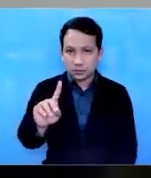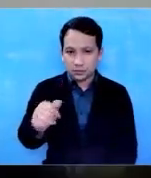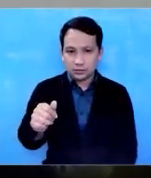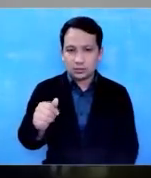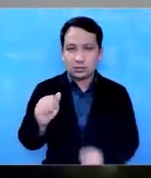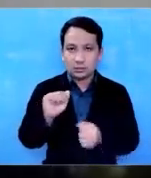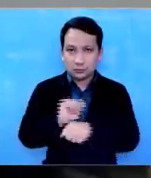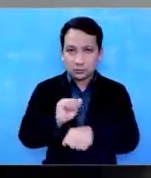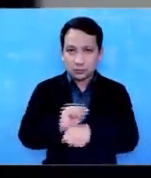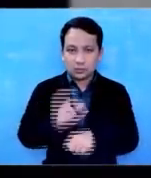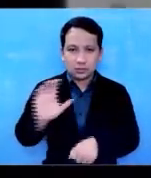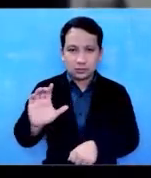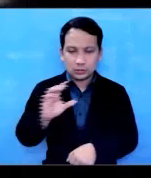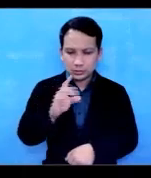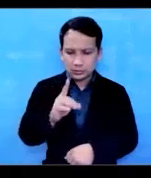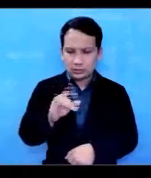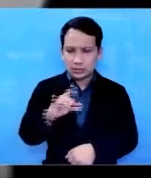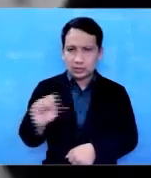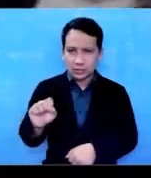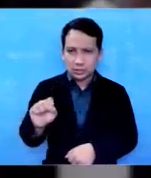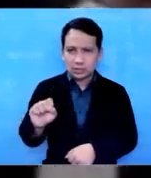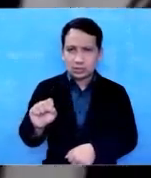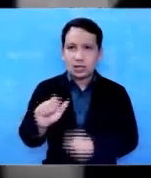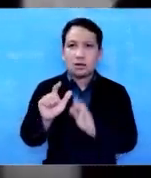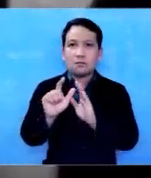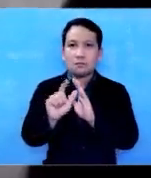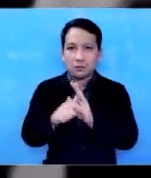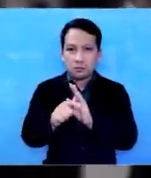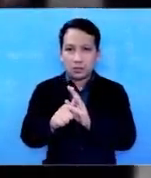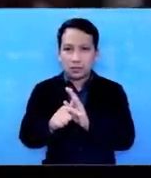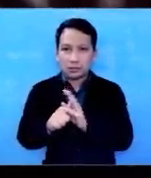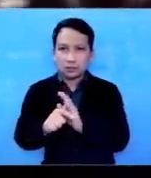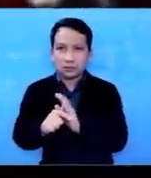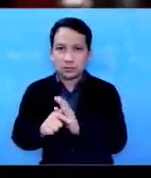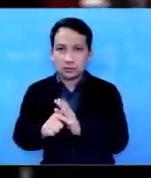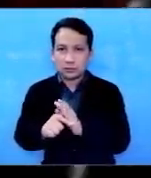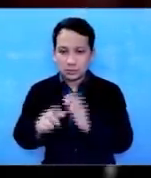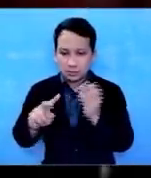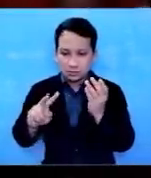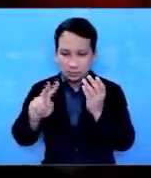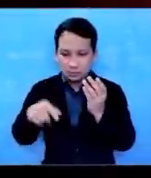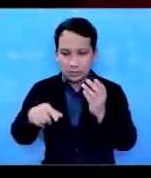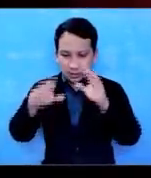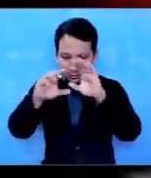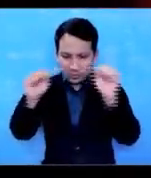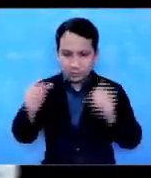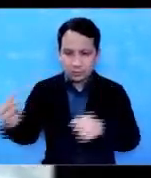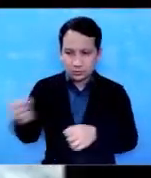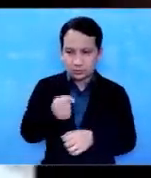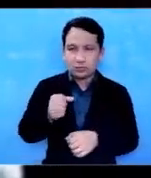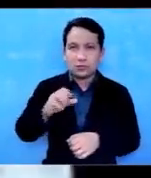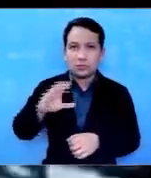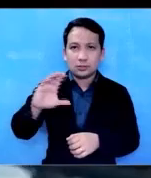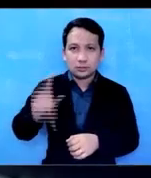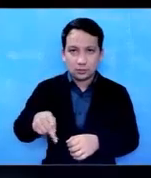si Vice Mayor Zihan Mangudadato. Maya-maya ay binikitan niya na ang vice-alkalde at saka hinablot ang cellphone.